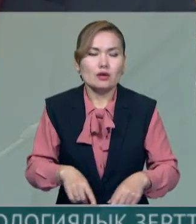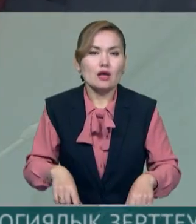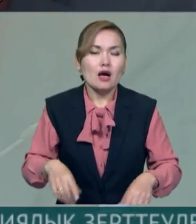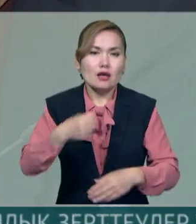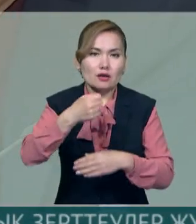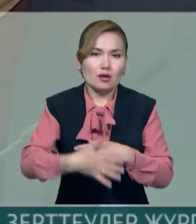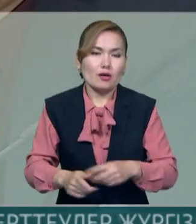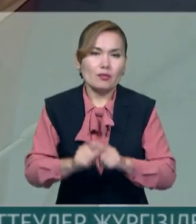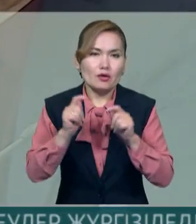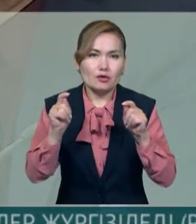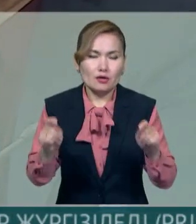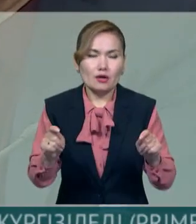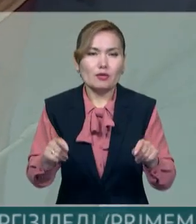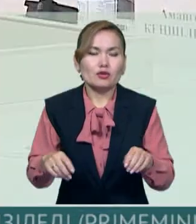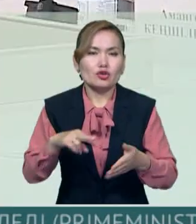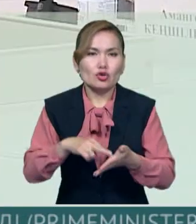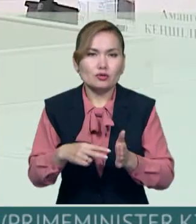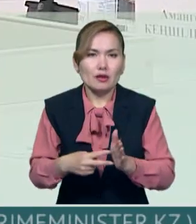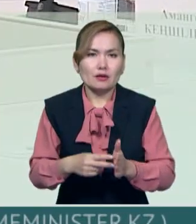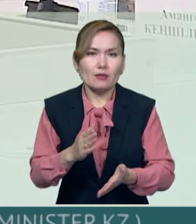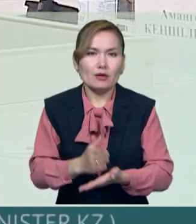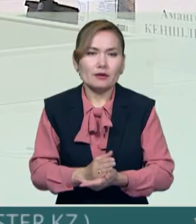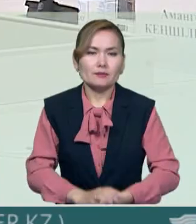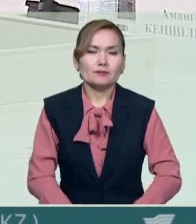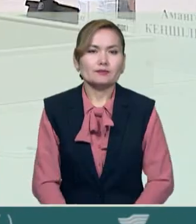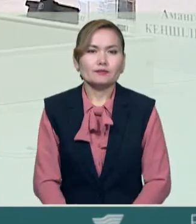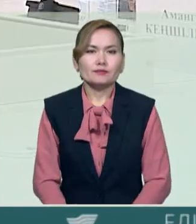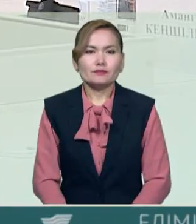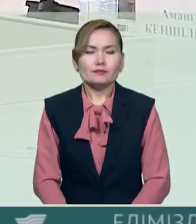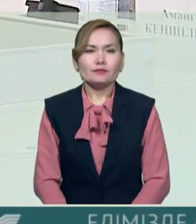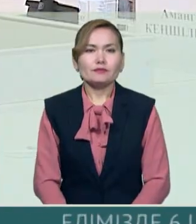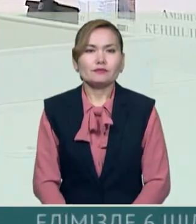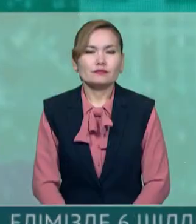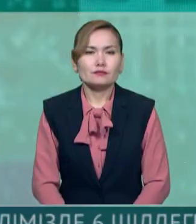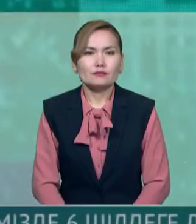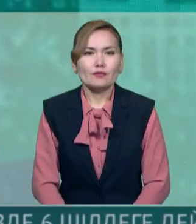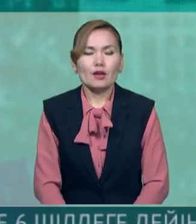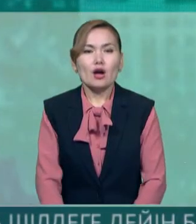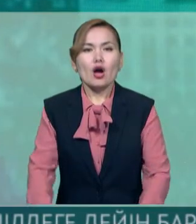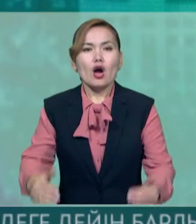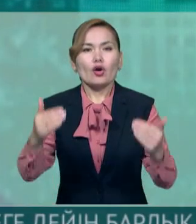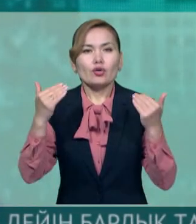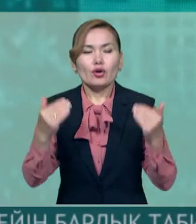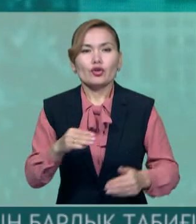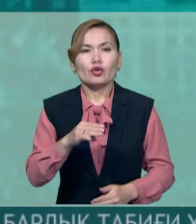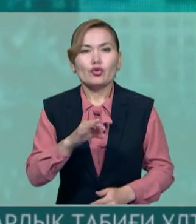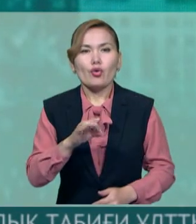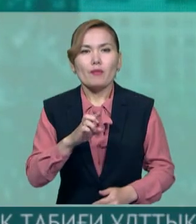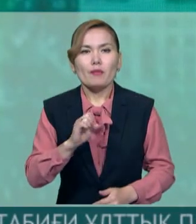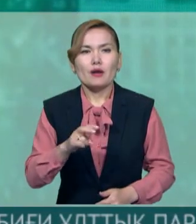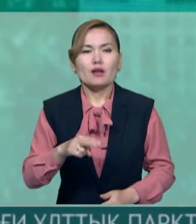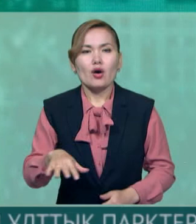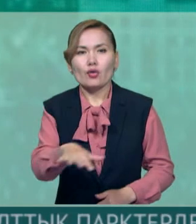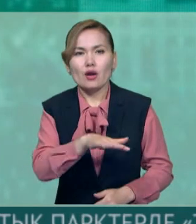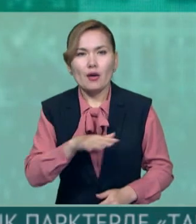жоспарланған. Риат Шони, Қарлығаш Қайыпбекова, Асхат Қарағойшиев, хабар Астана. Дәл бүгін Тобыл өңірінде